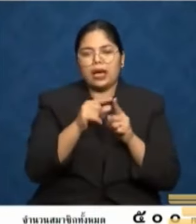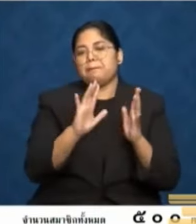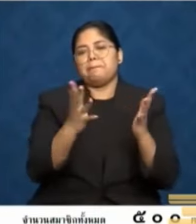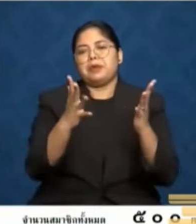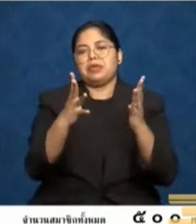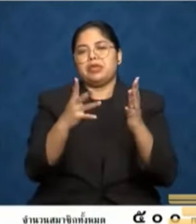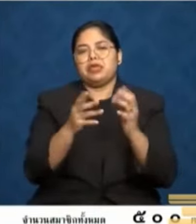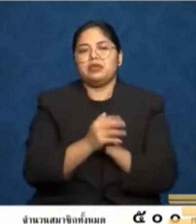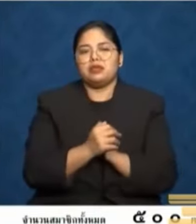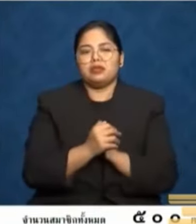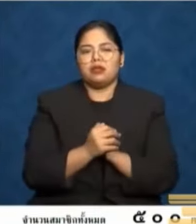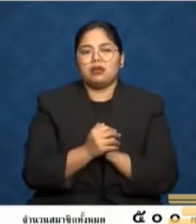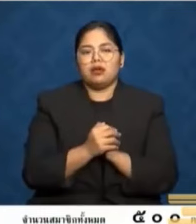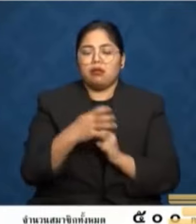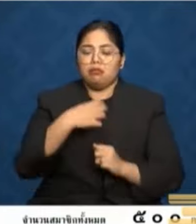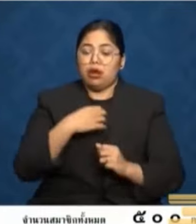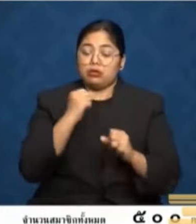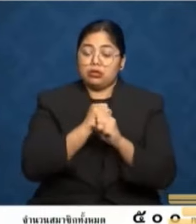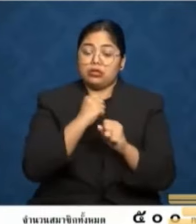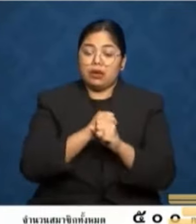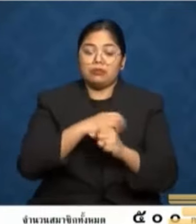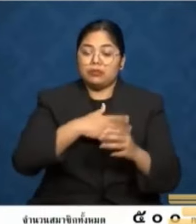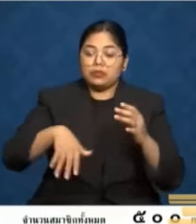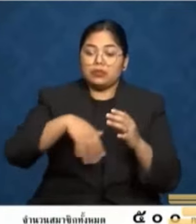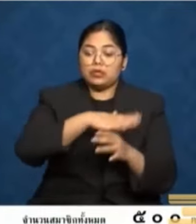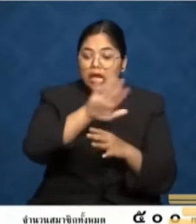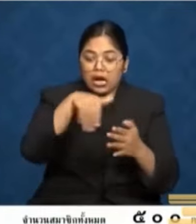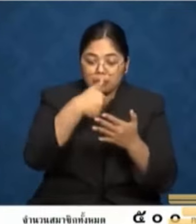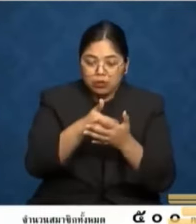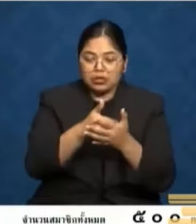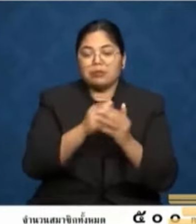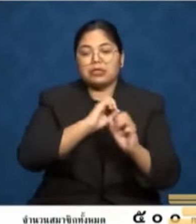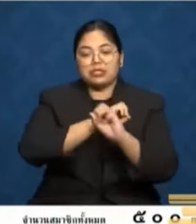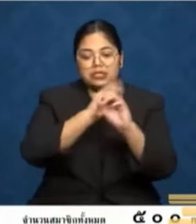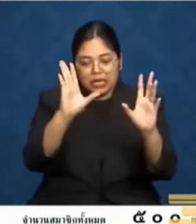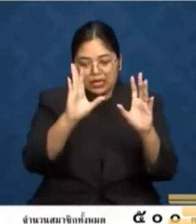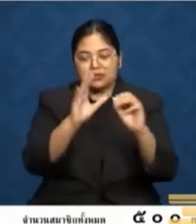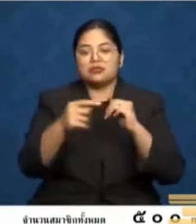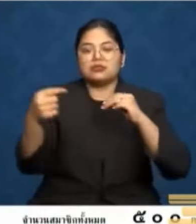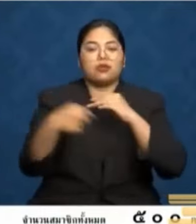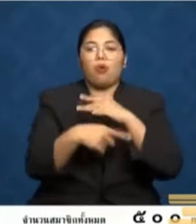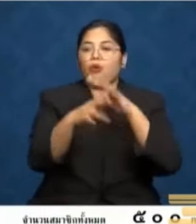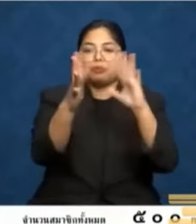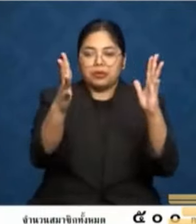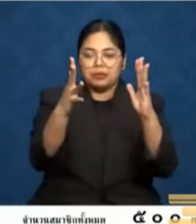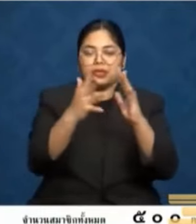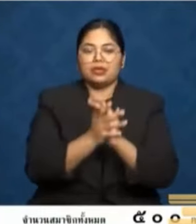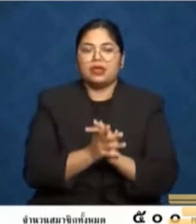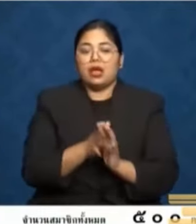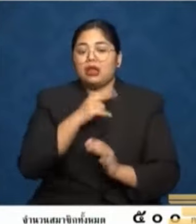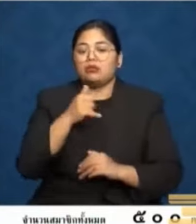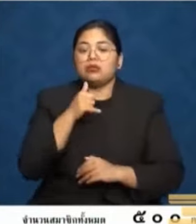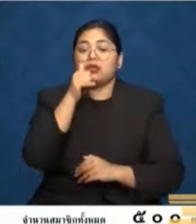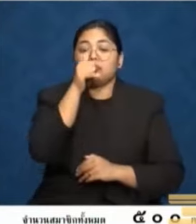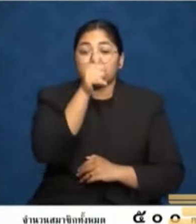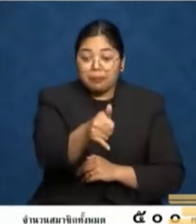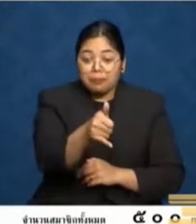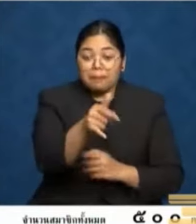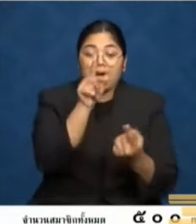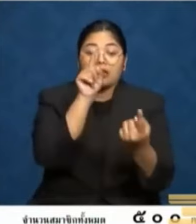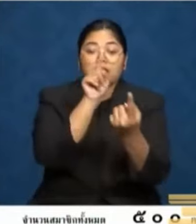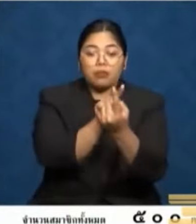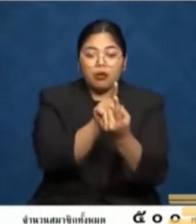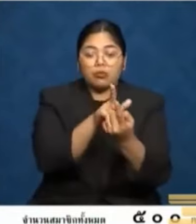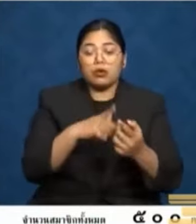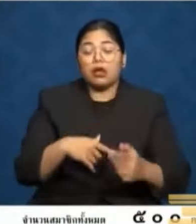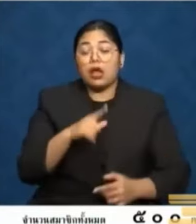แต่ท่านประธานบอกว่าท่านต้องการทำให้โปร่งใสซึ่งจริงๆผมจะถามเลยว่าที่ท่านไปทำเนียบอ่ะมัน